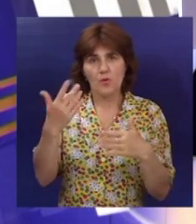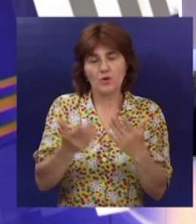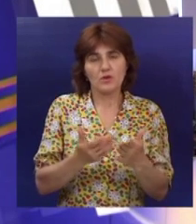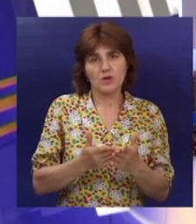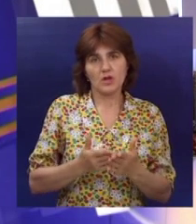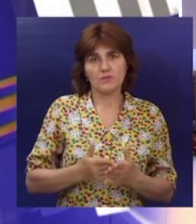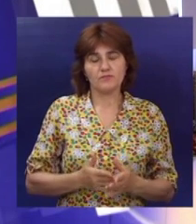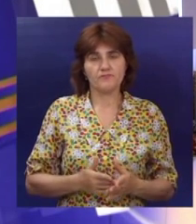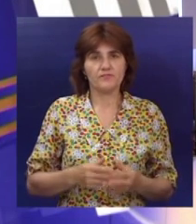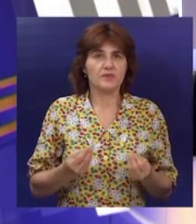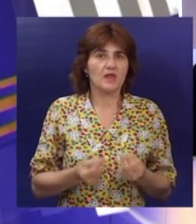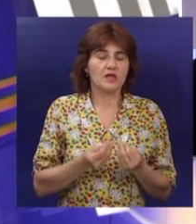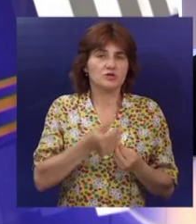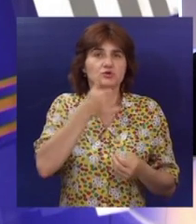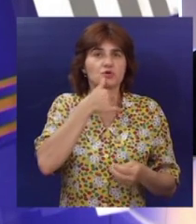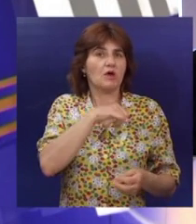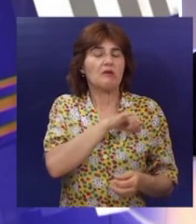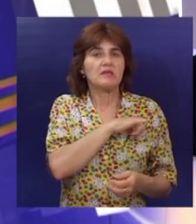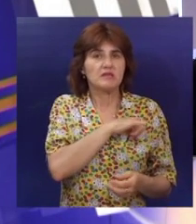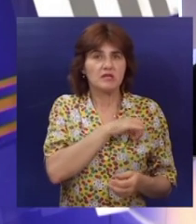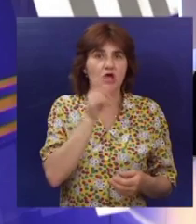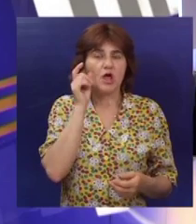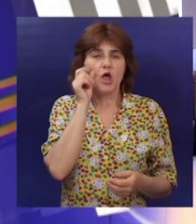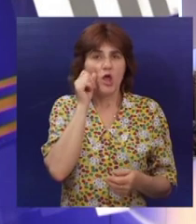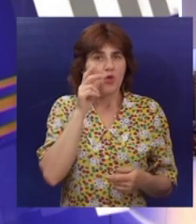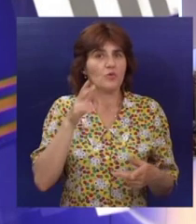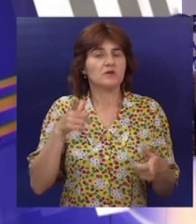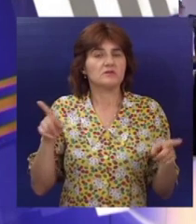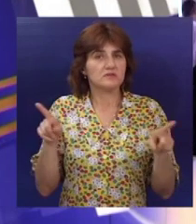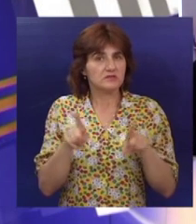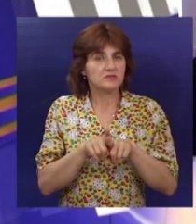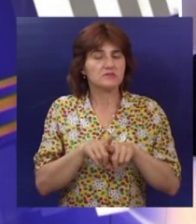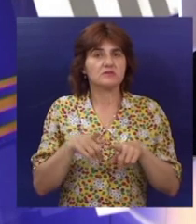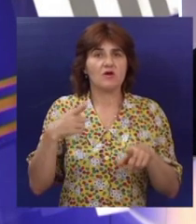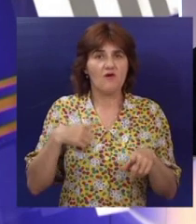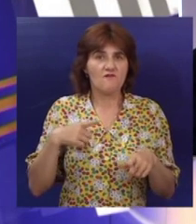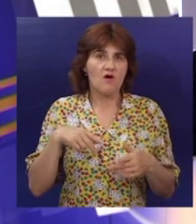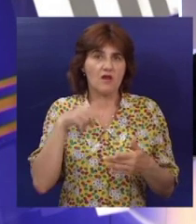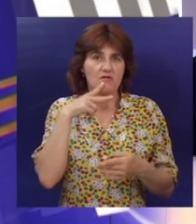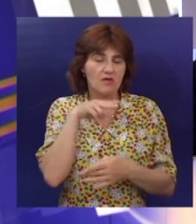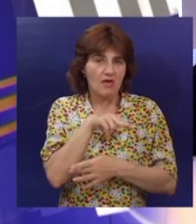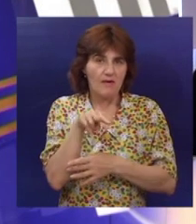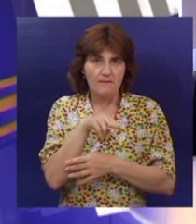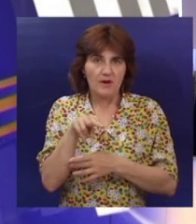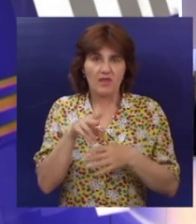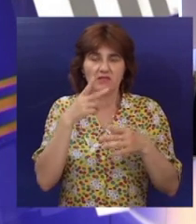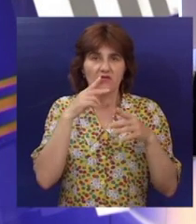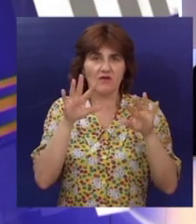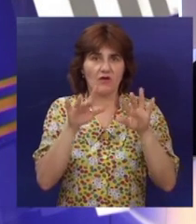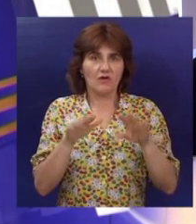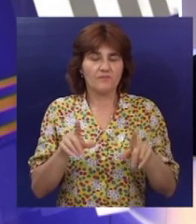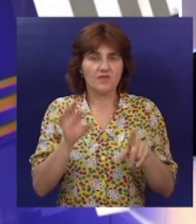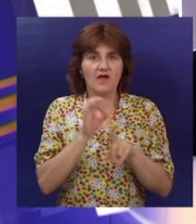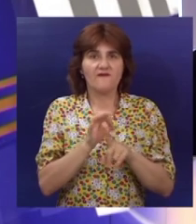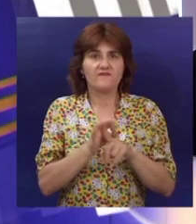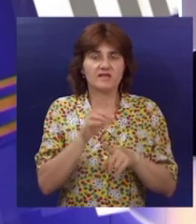poklona i nečega interesantnog. Znači, ljudi će stvarno imati razlog da nas posete, pratite nas također na našoj Facebook